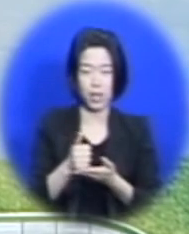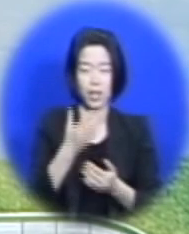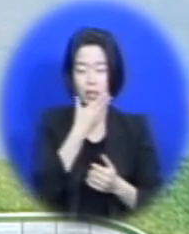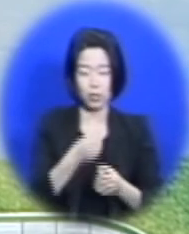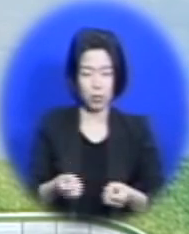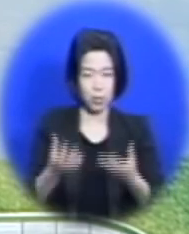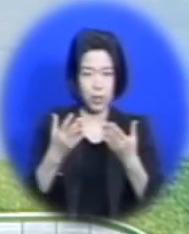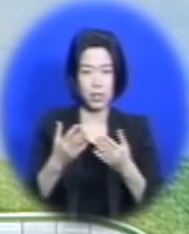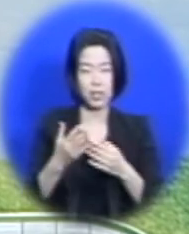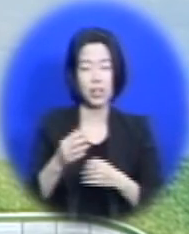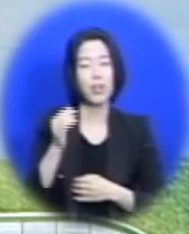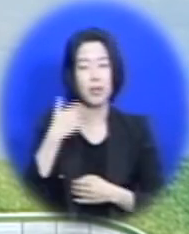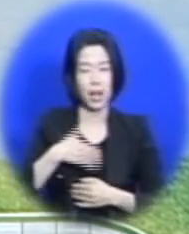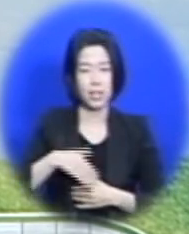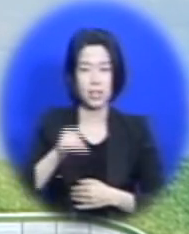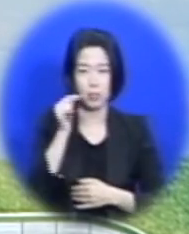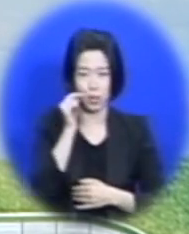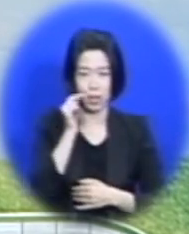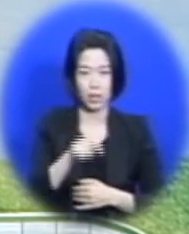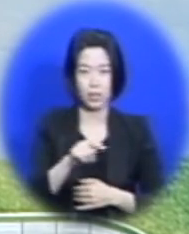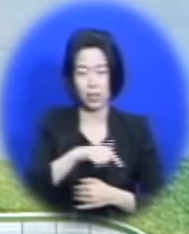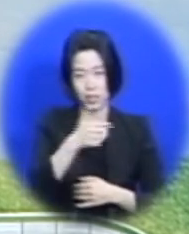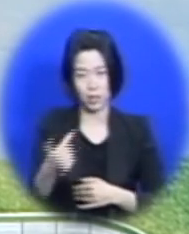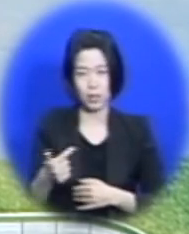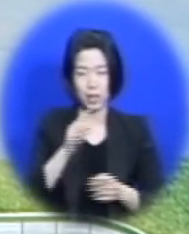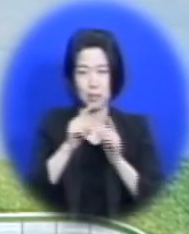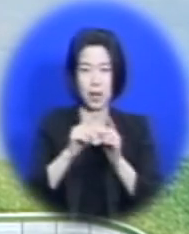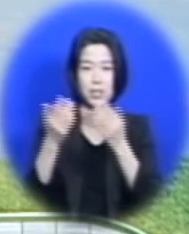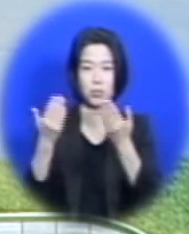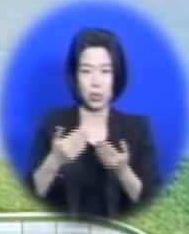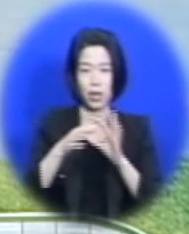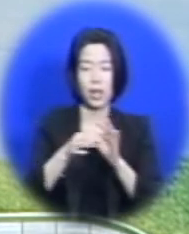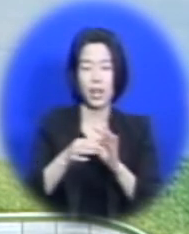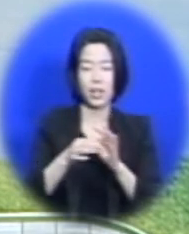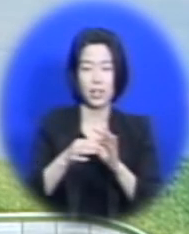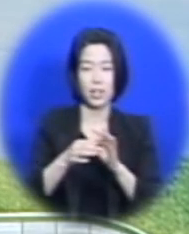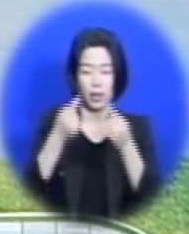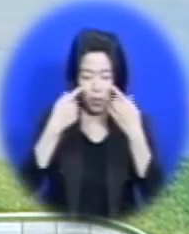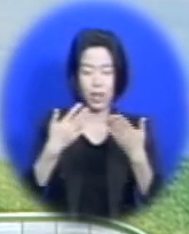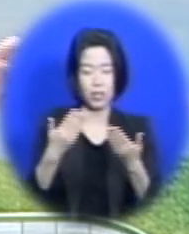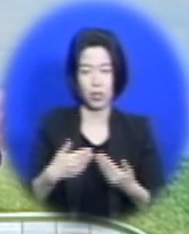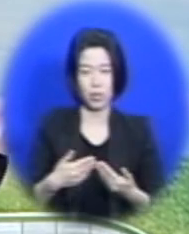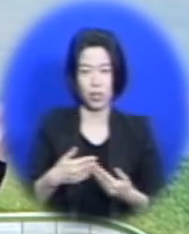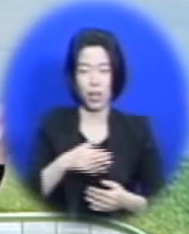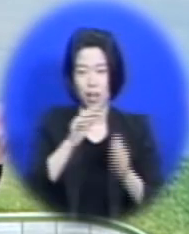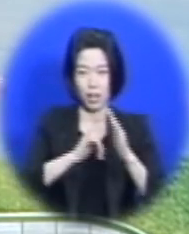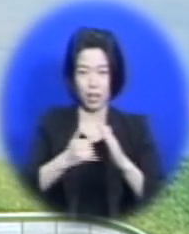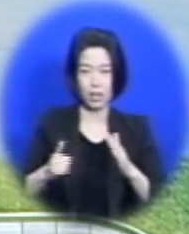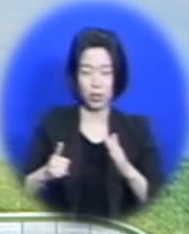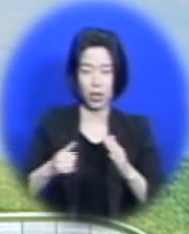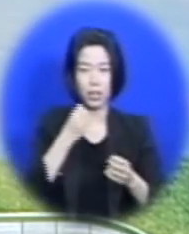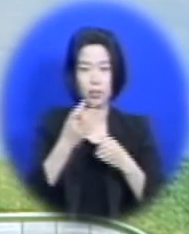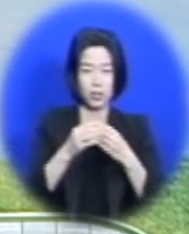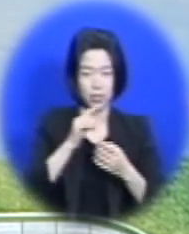줄 알지 못했고 그걸 저녁에 말씀을 통해서 확인시켜 주셨구나. 그래서 가족들에게 그 고백을 했어요.